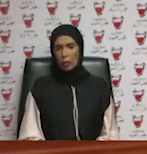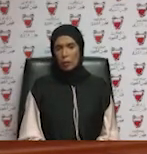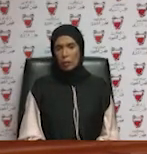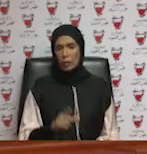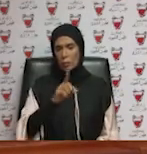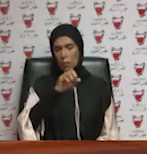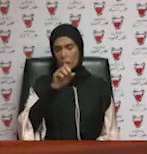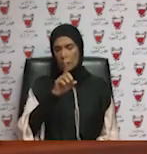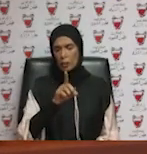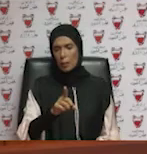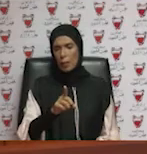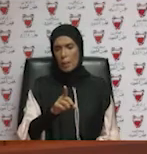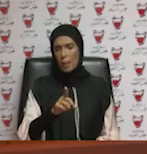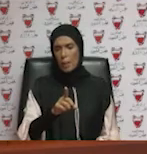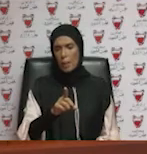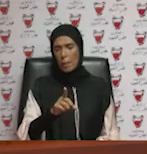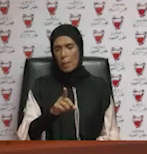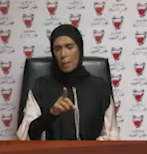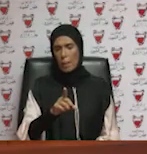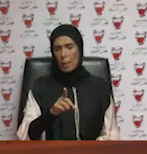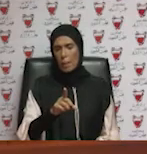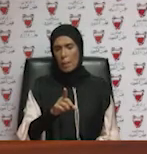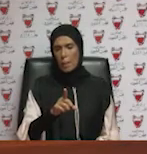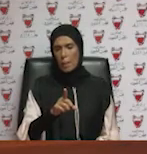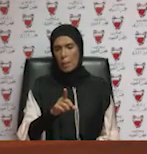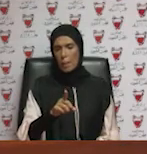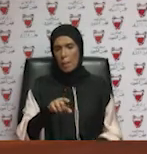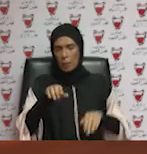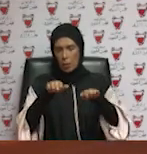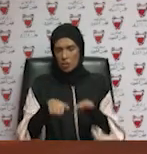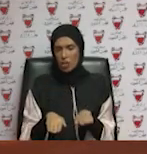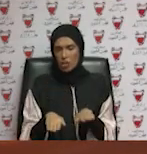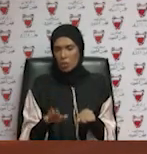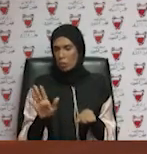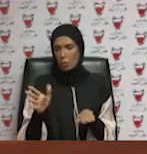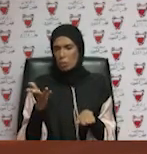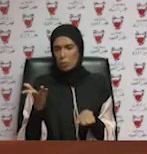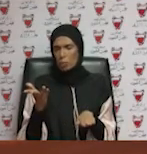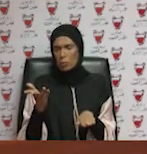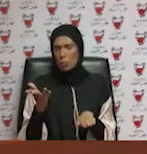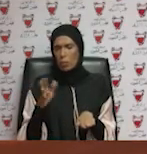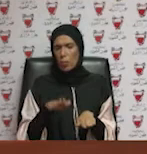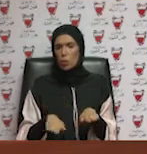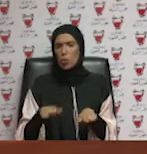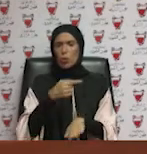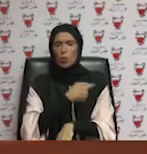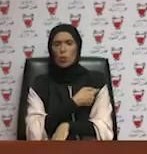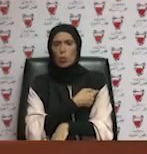السؤال، لماذا هذا المجلس؟ لم أجد في الحقيقة